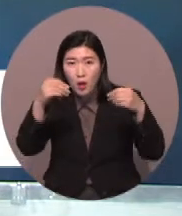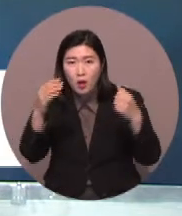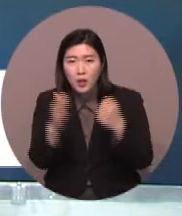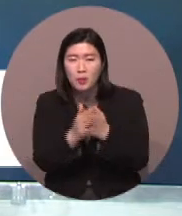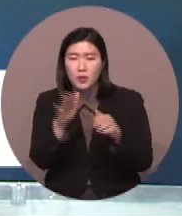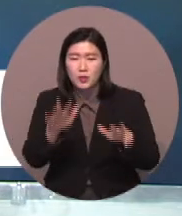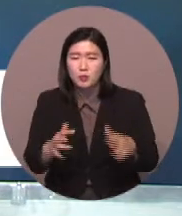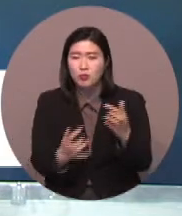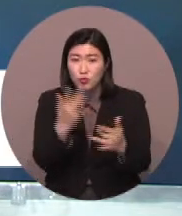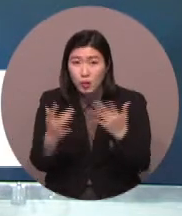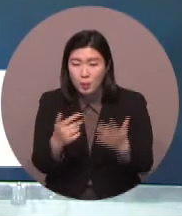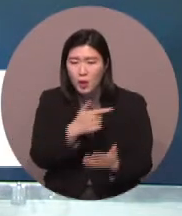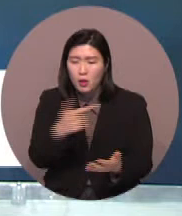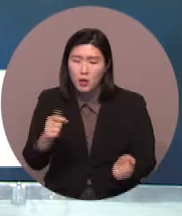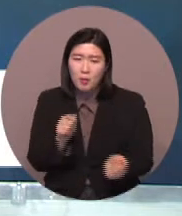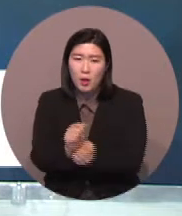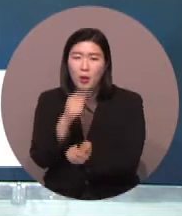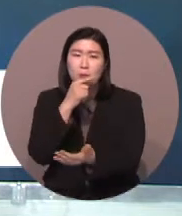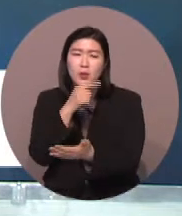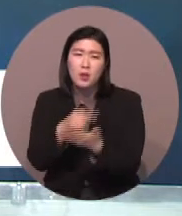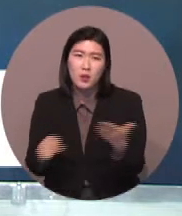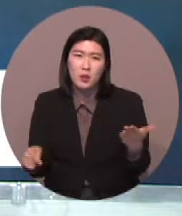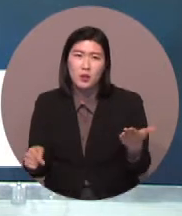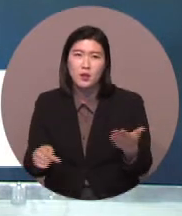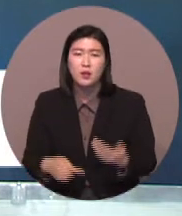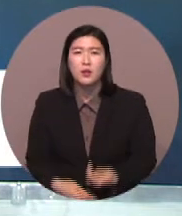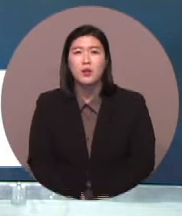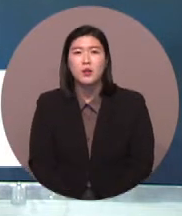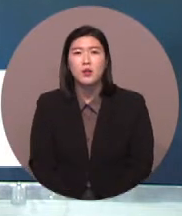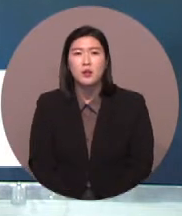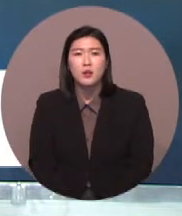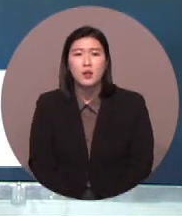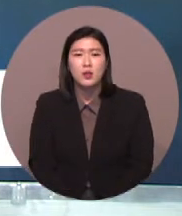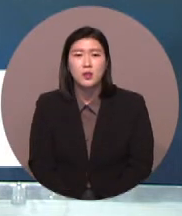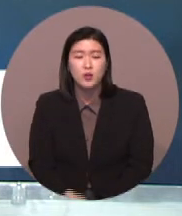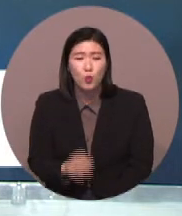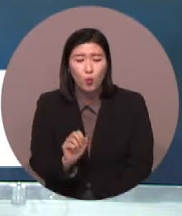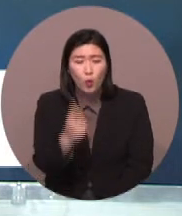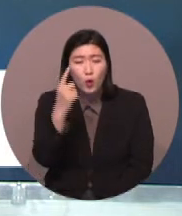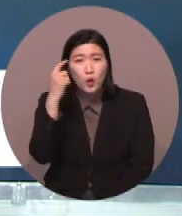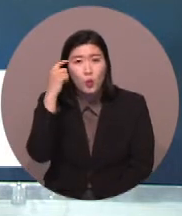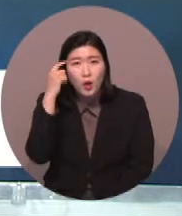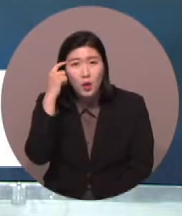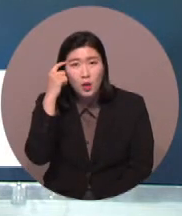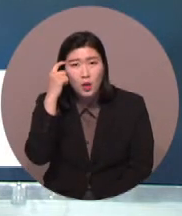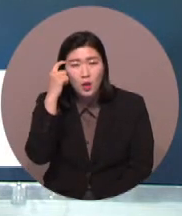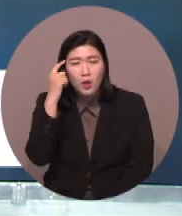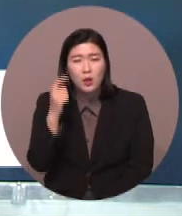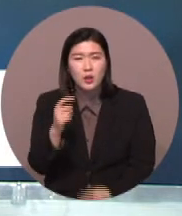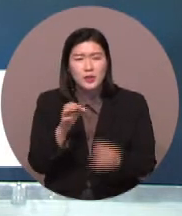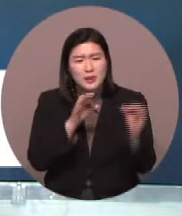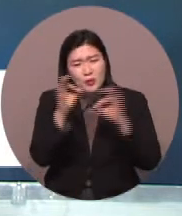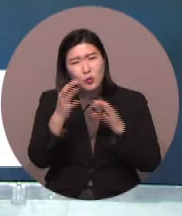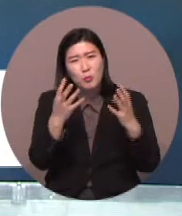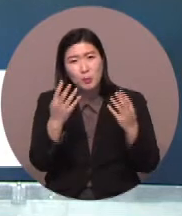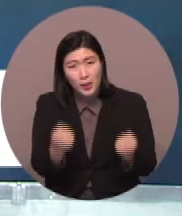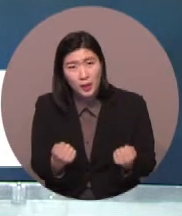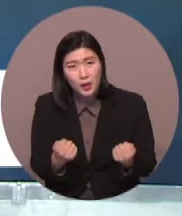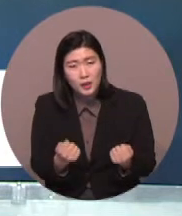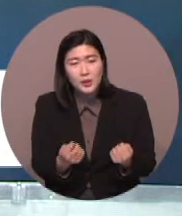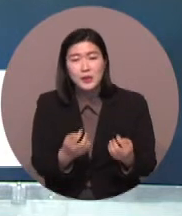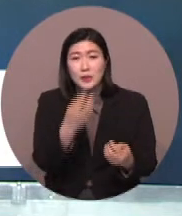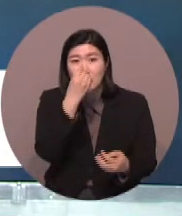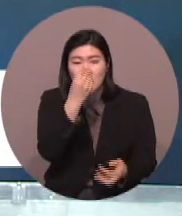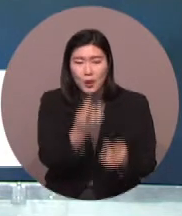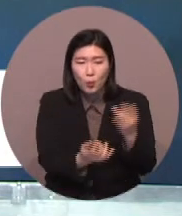불이 붙었다 하면 진화 또한 쉽지 않은 상황인데요. 산불 원인 가운데 특히 실화가 많은데 농번기를 앞두고